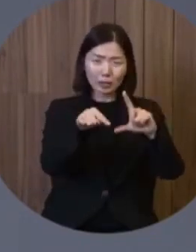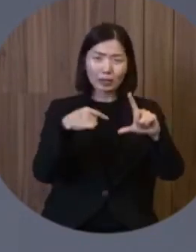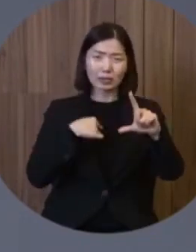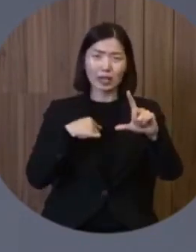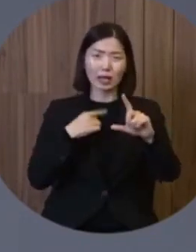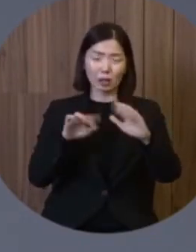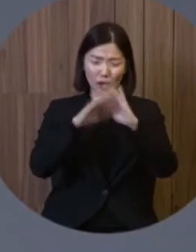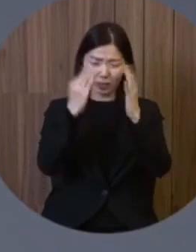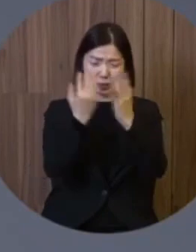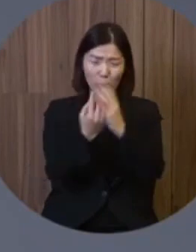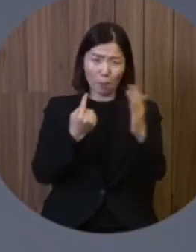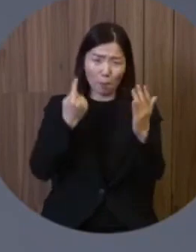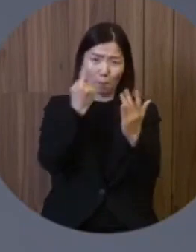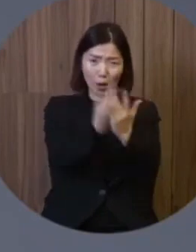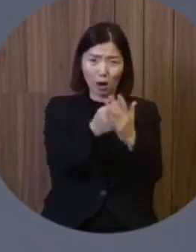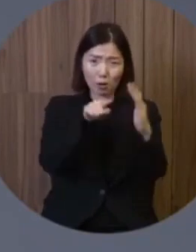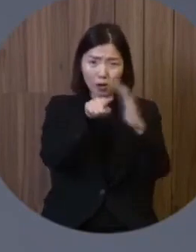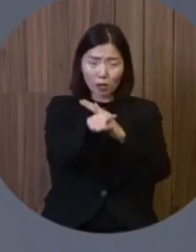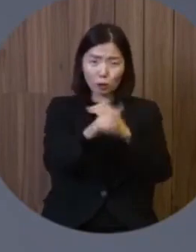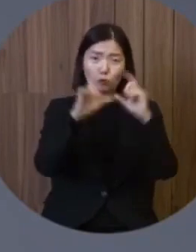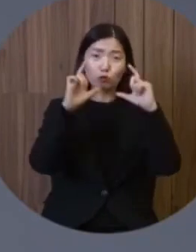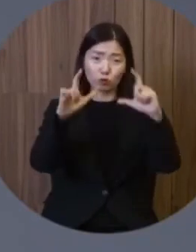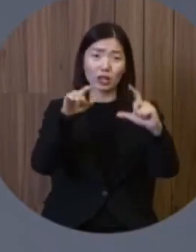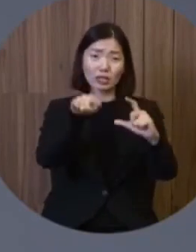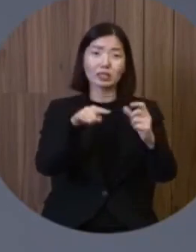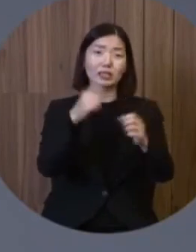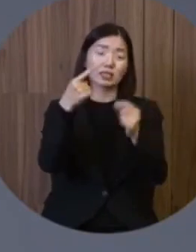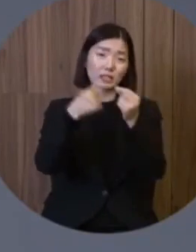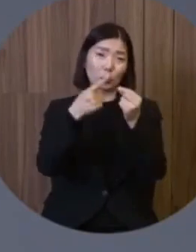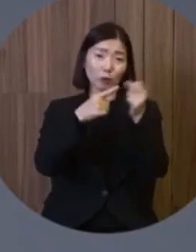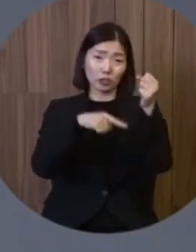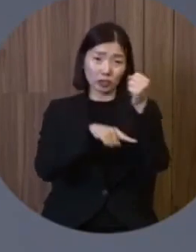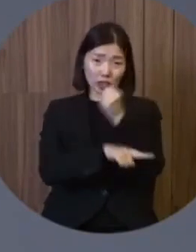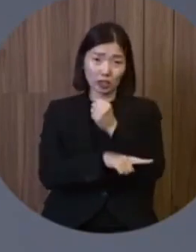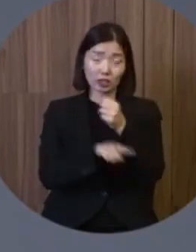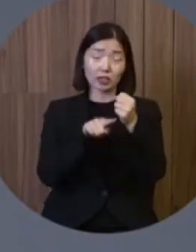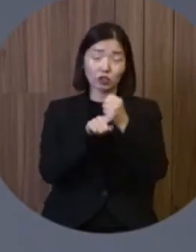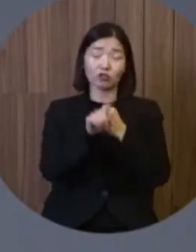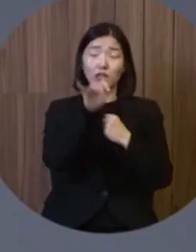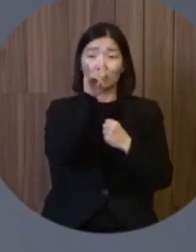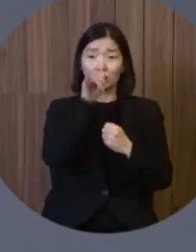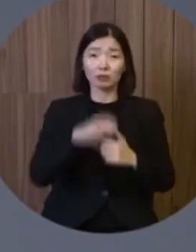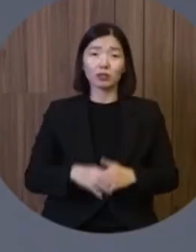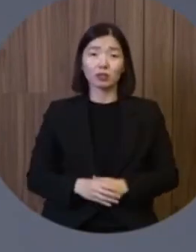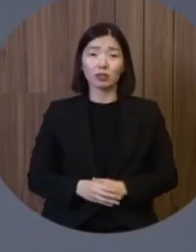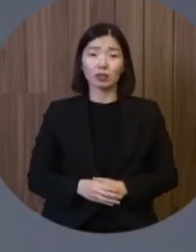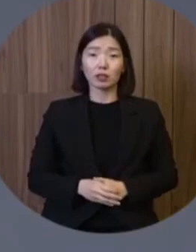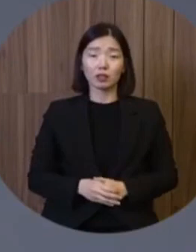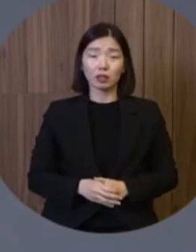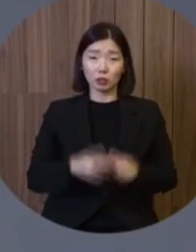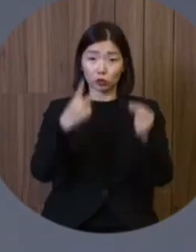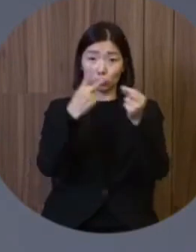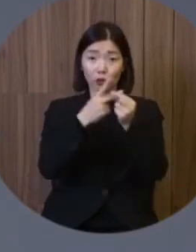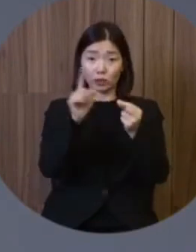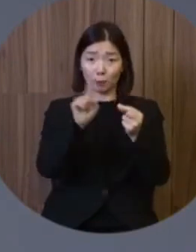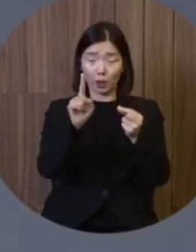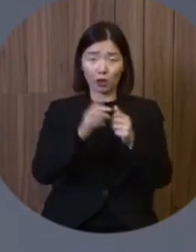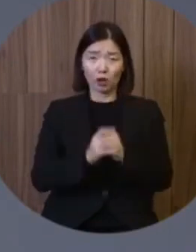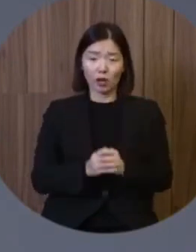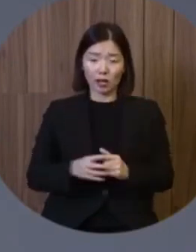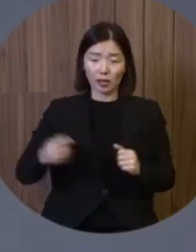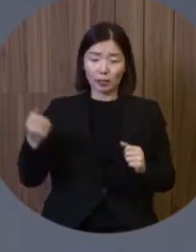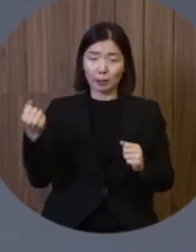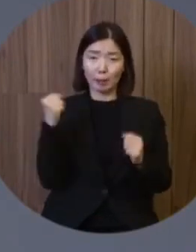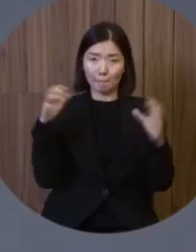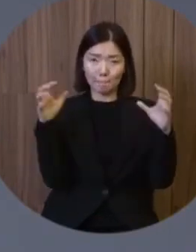민생으로 정면 돌파하자고 주장하는 그 첫 번째 이유가 바로 그것입니다. 두 번째는